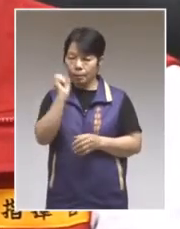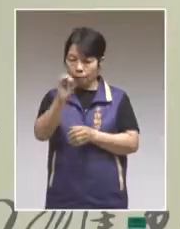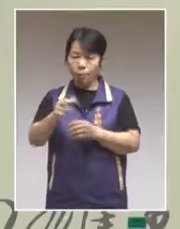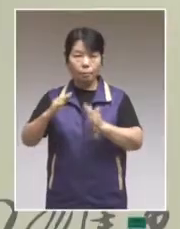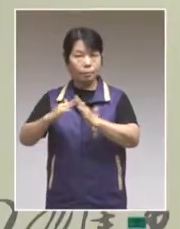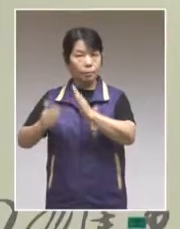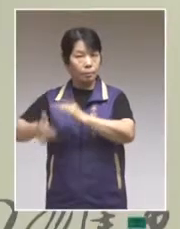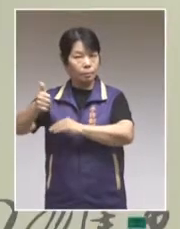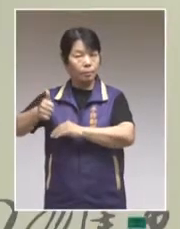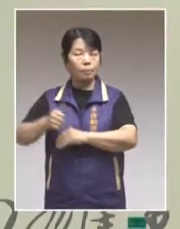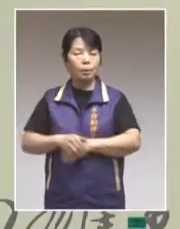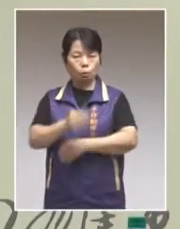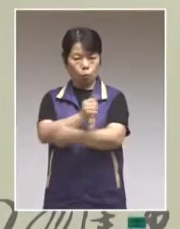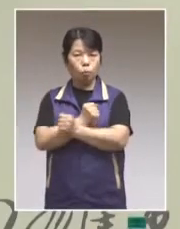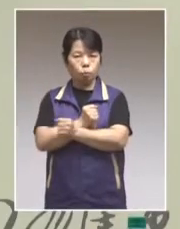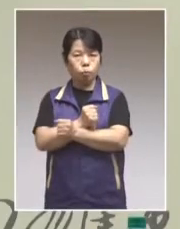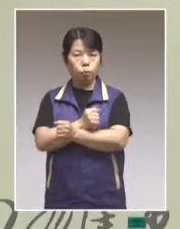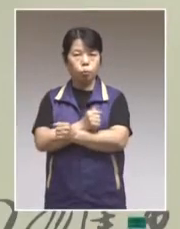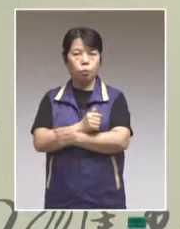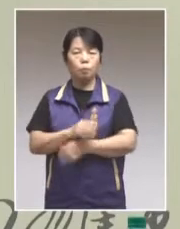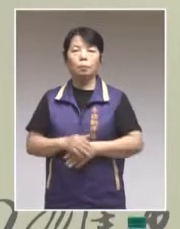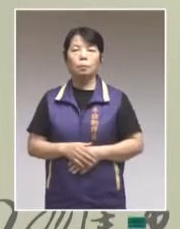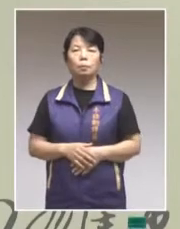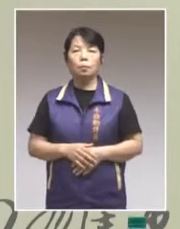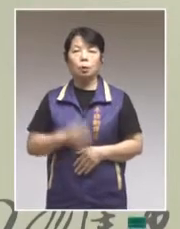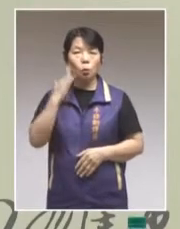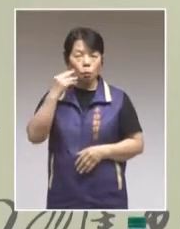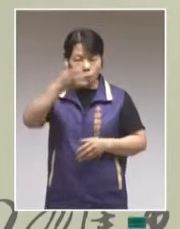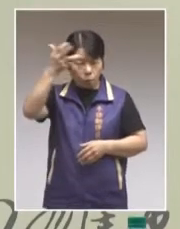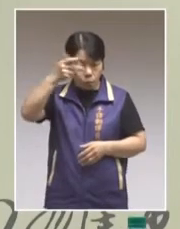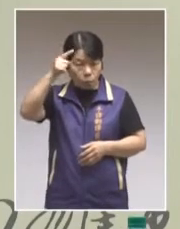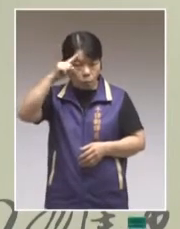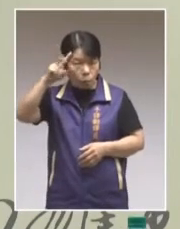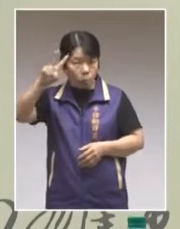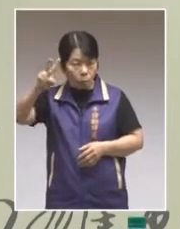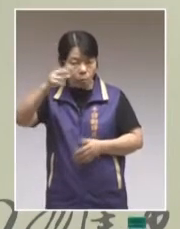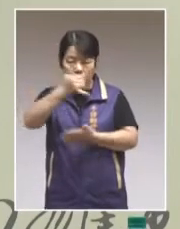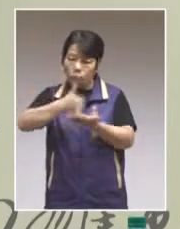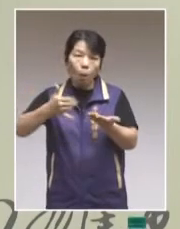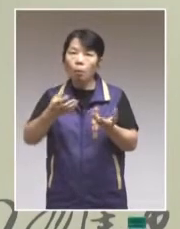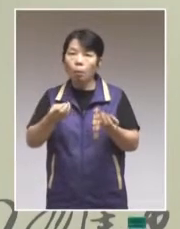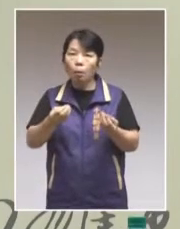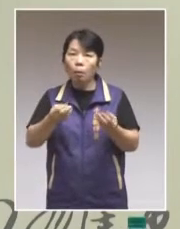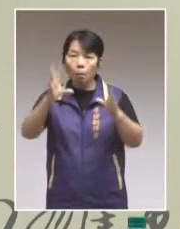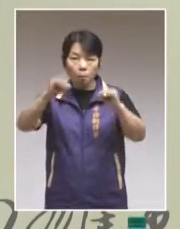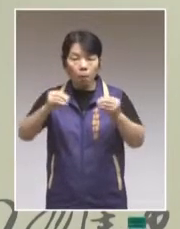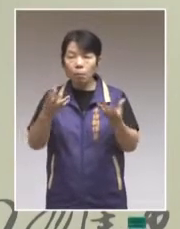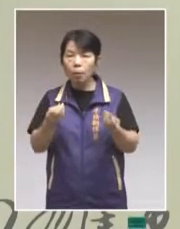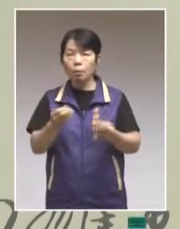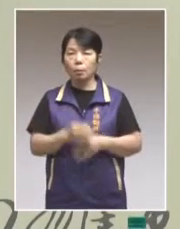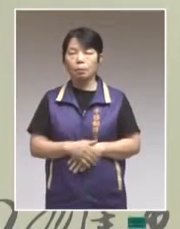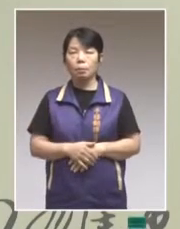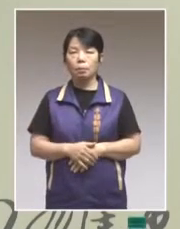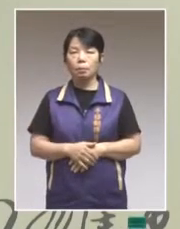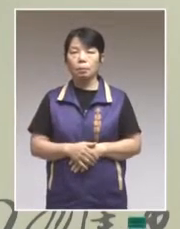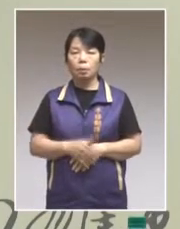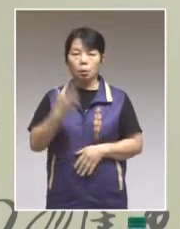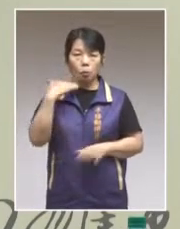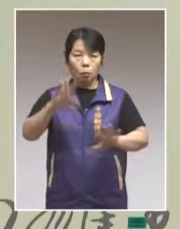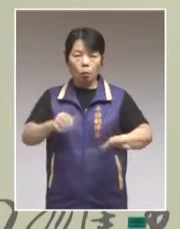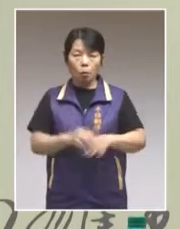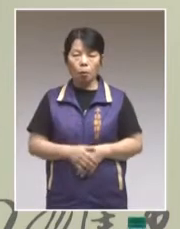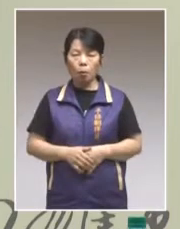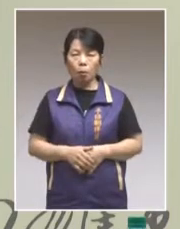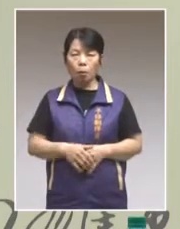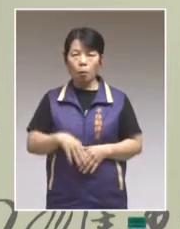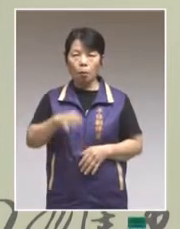吼，爱特别注意，吼。啊，你若发烧两工，拢无退，吼，安尼可能也是讲有一挂警示